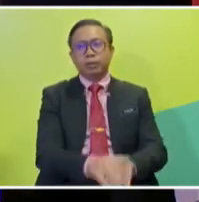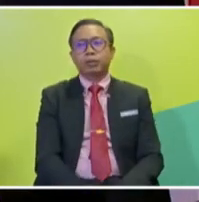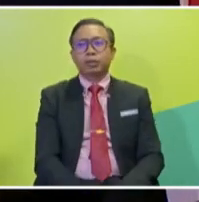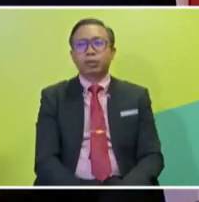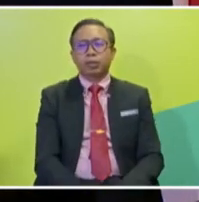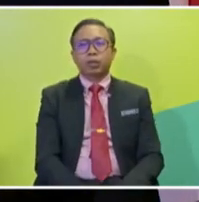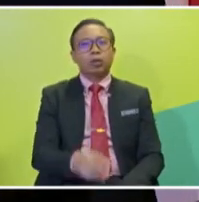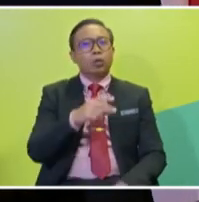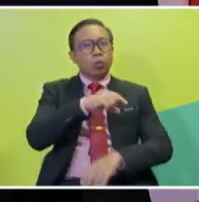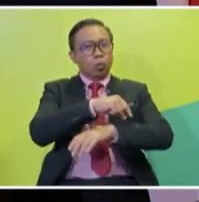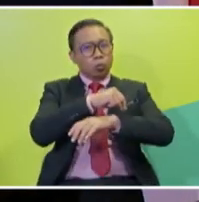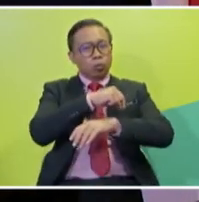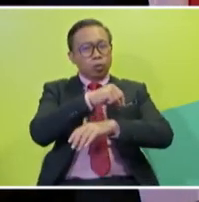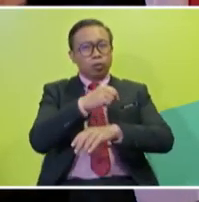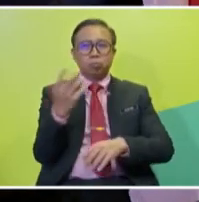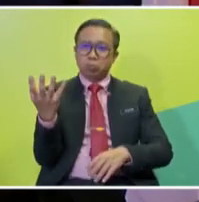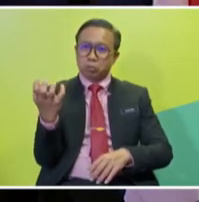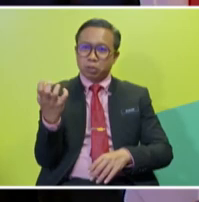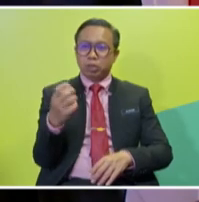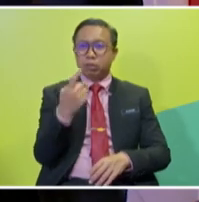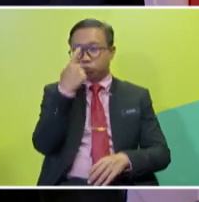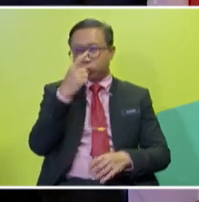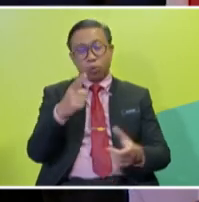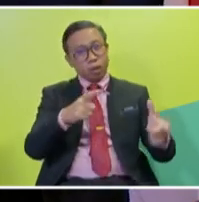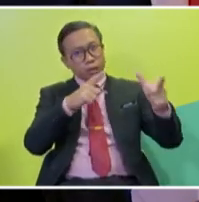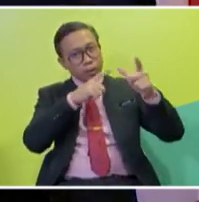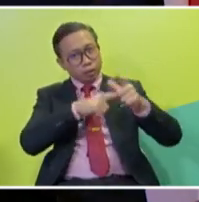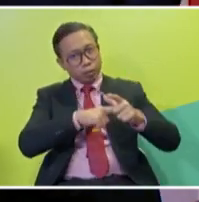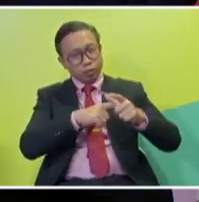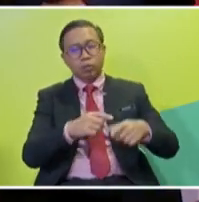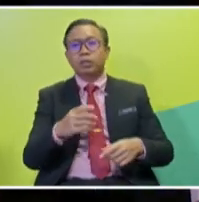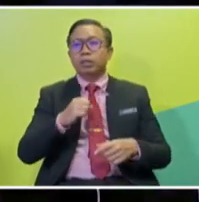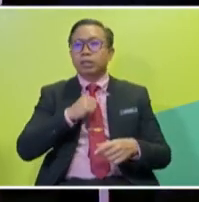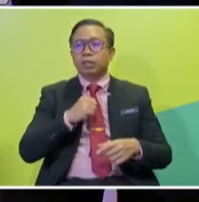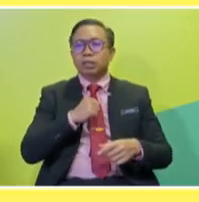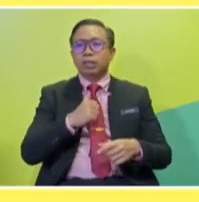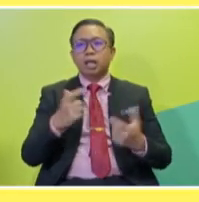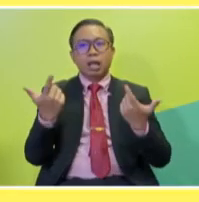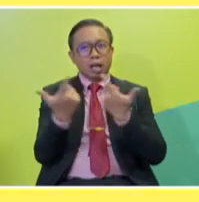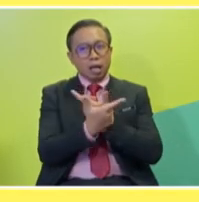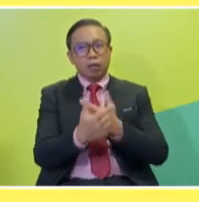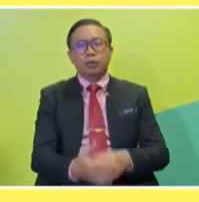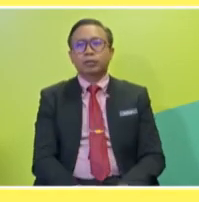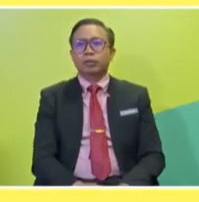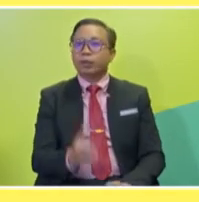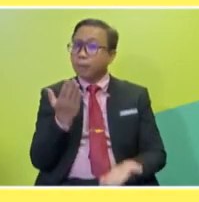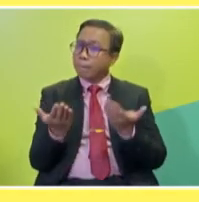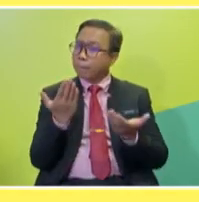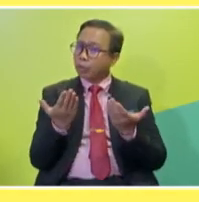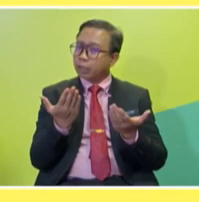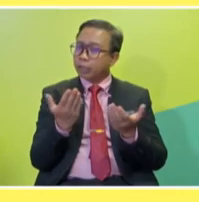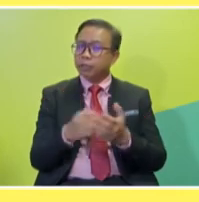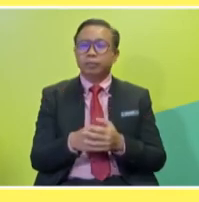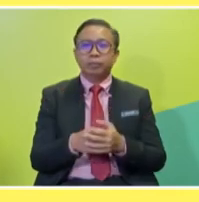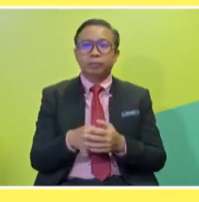keras Oke dan rasa untuk melindungi diri daripada atau mungkin pemangsanya